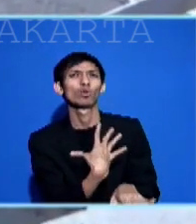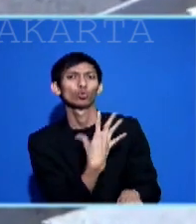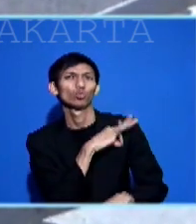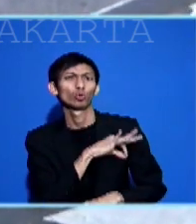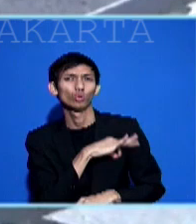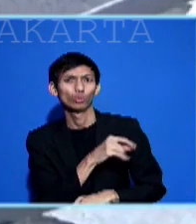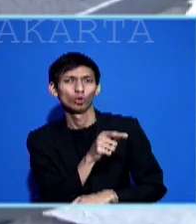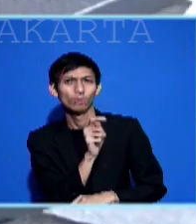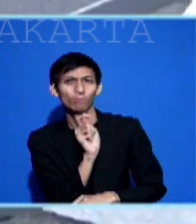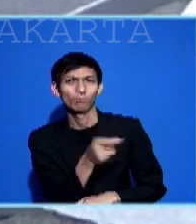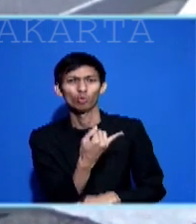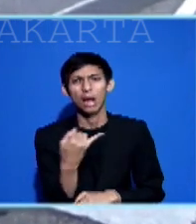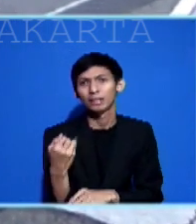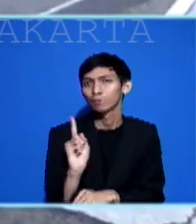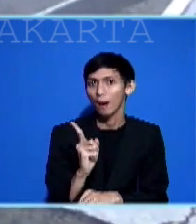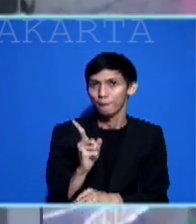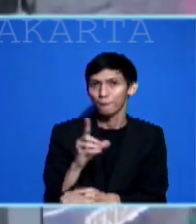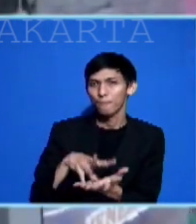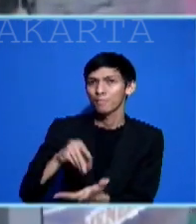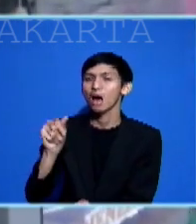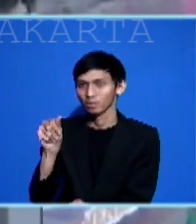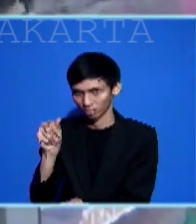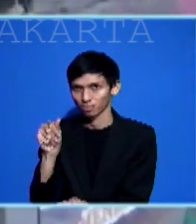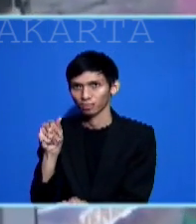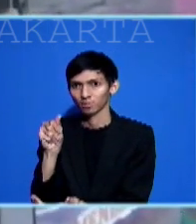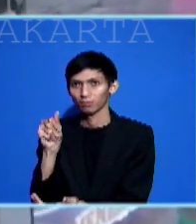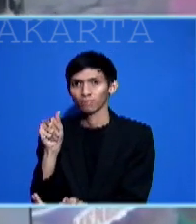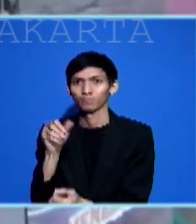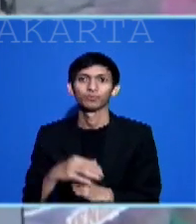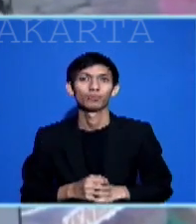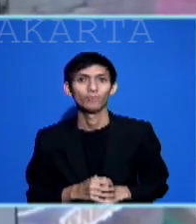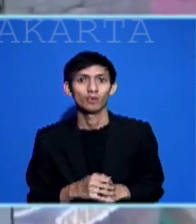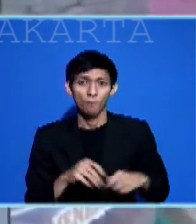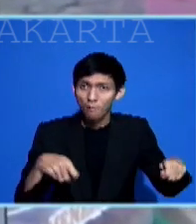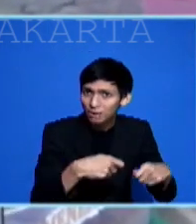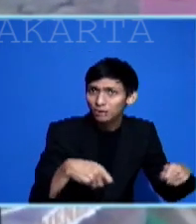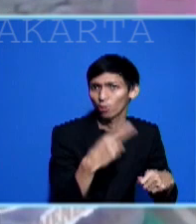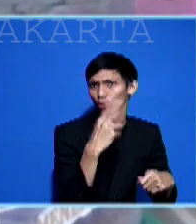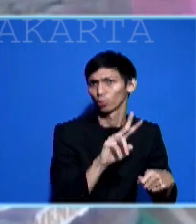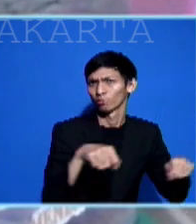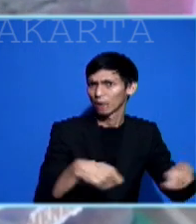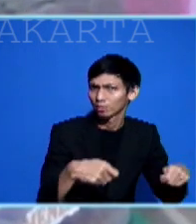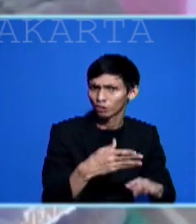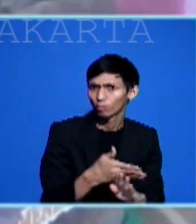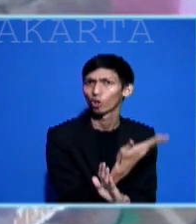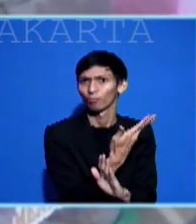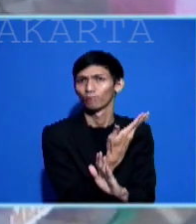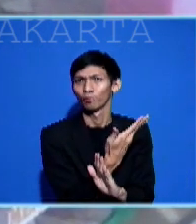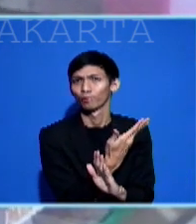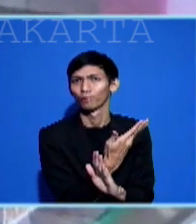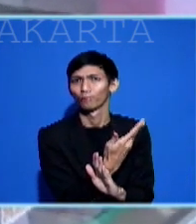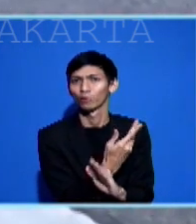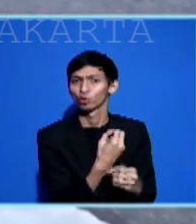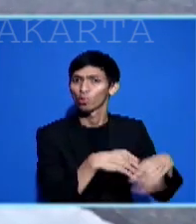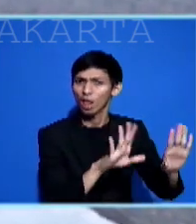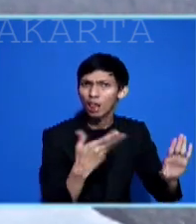bahan dominan yang menopang usaha nasi uduk dan bubur ayam pedagang mengaku tidak berani menaikkan harga jual makanan karena beresiko pada makin turunnya